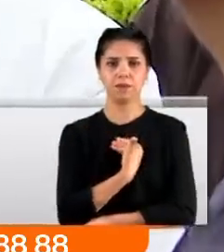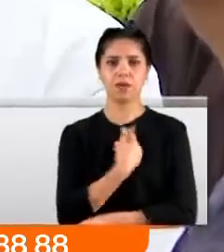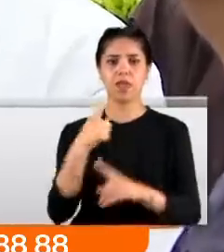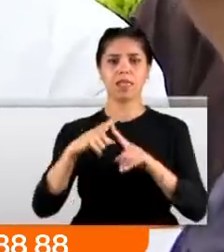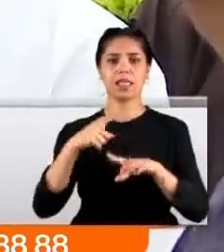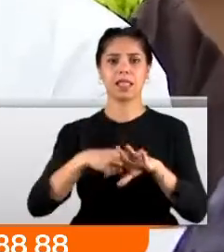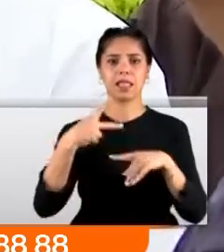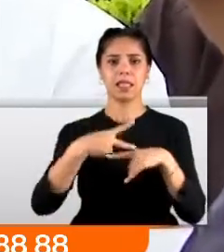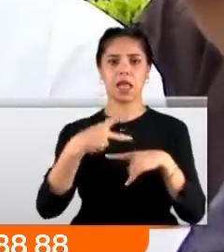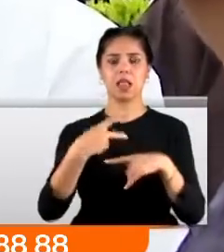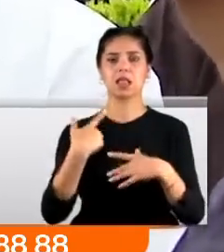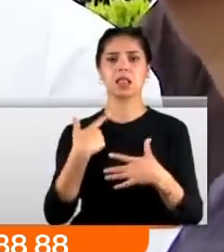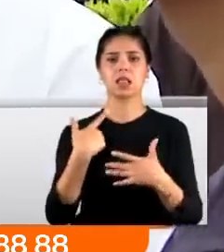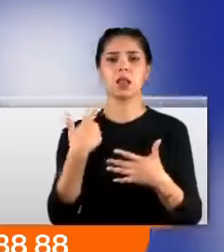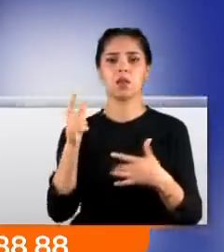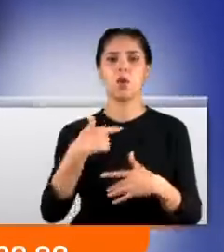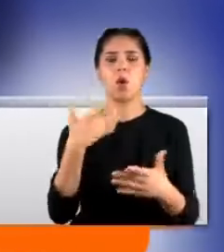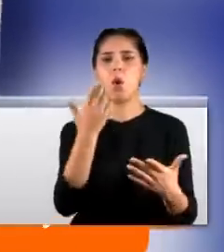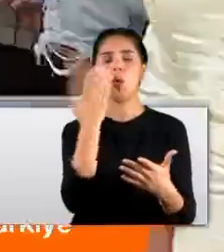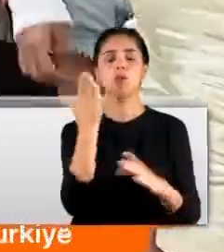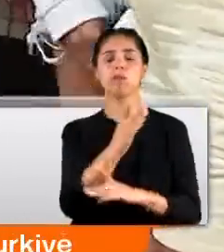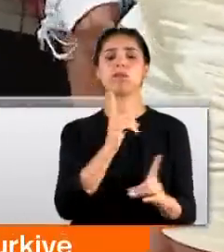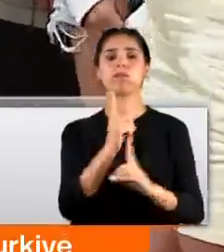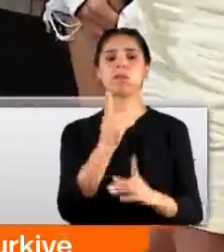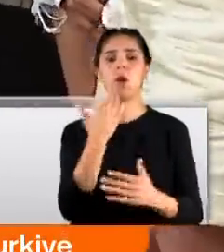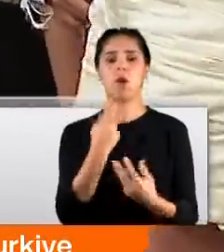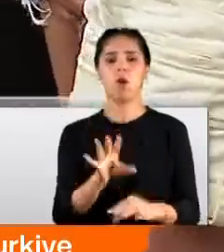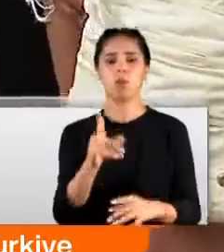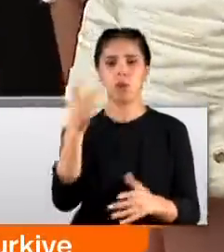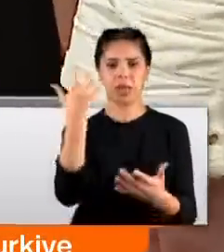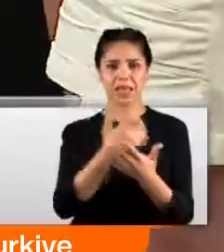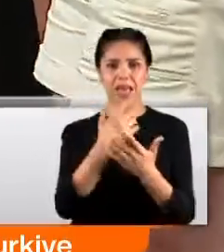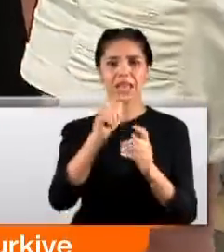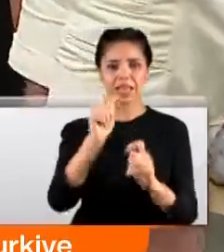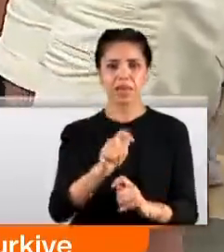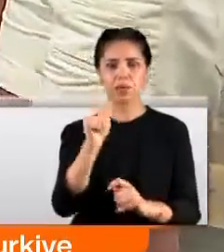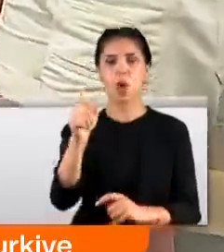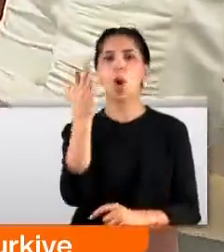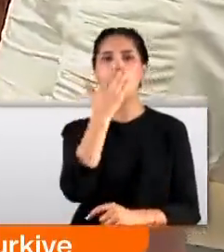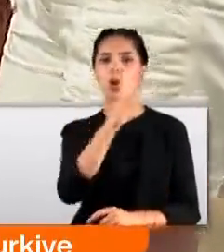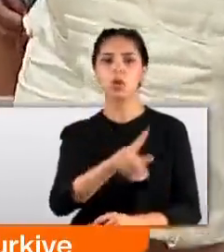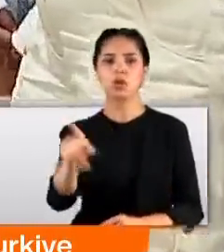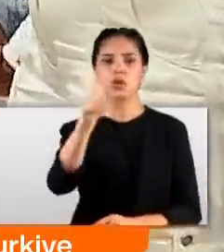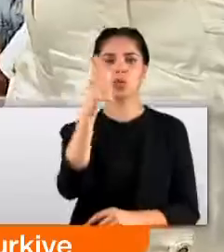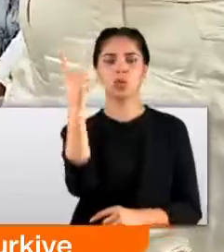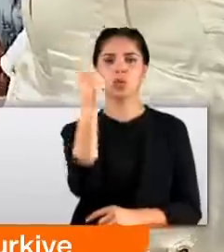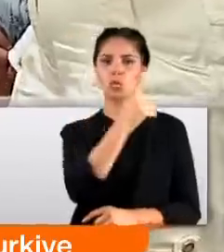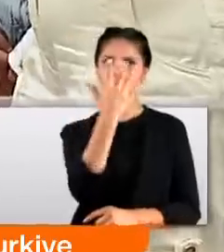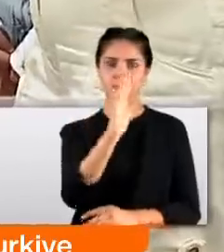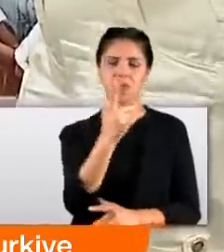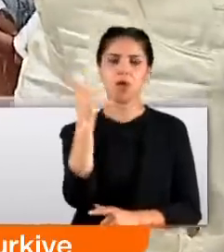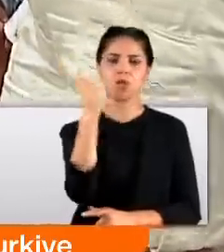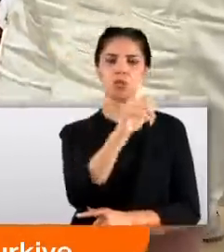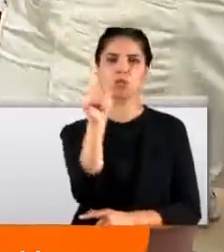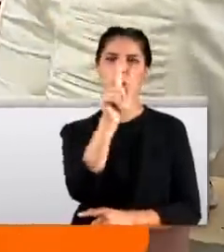Şu anda okuyamamakla karşı karşıyayım. Çünkü kayıt yaptırdıkları zaman okul onlara %5 ya da